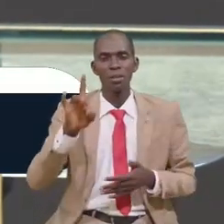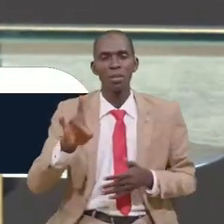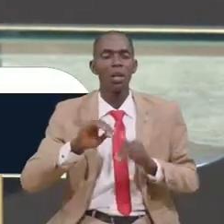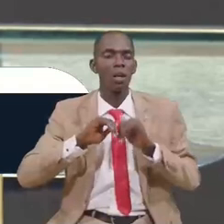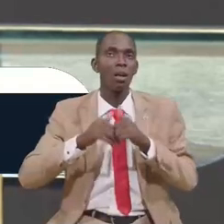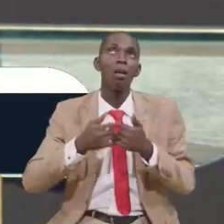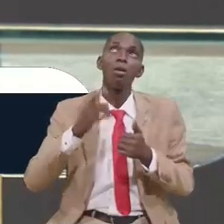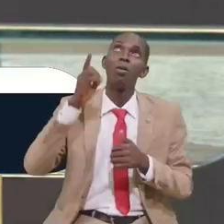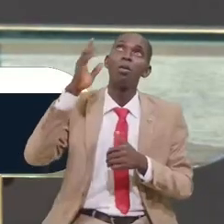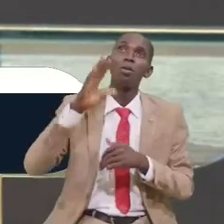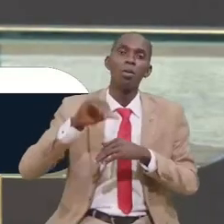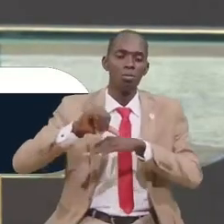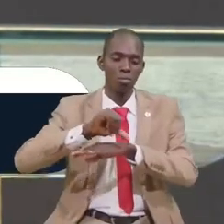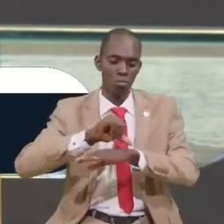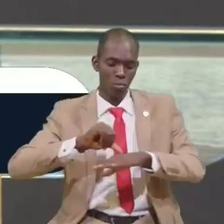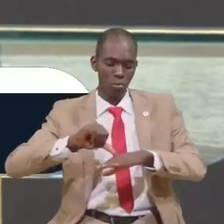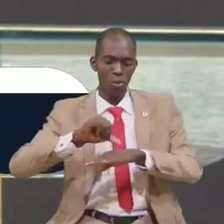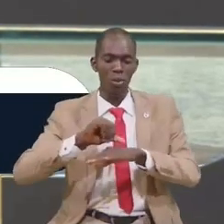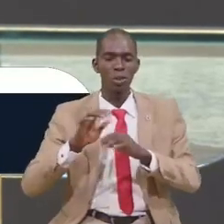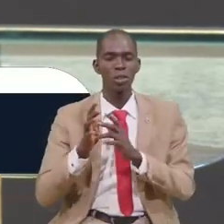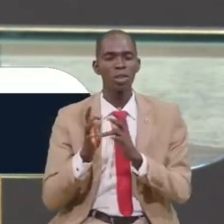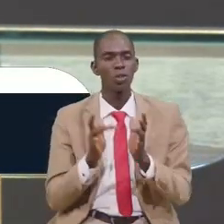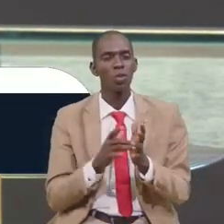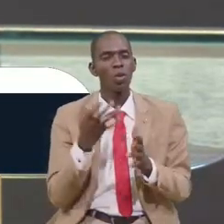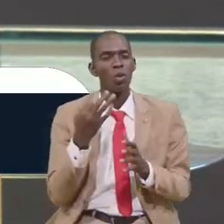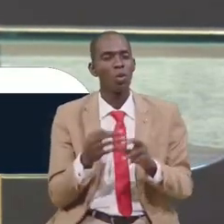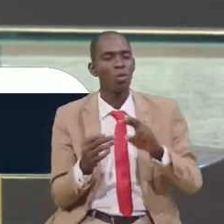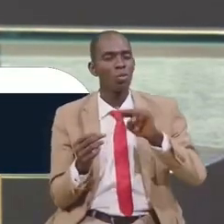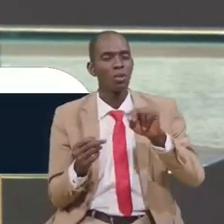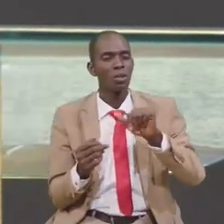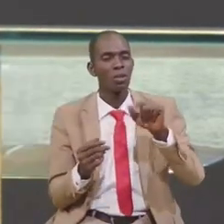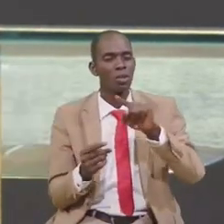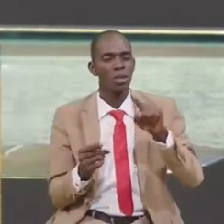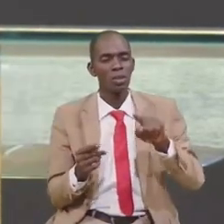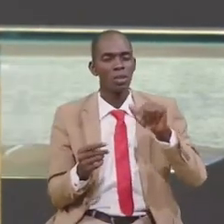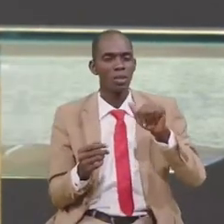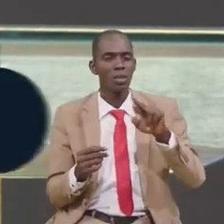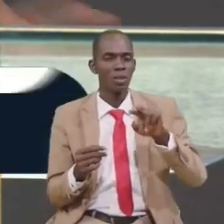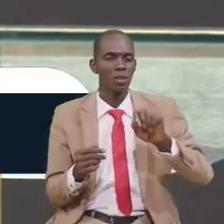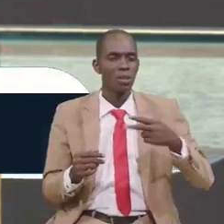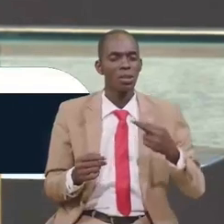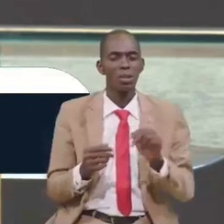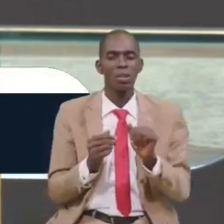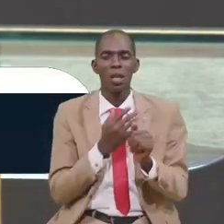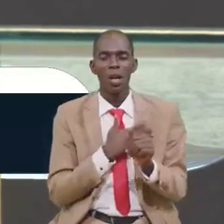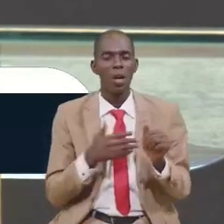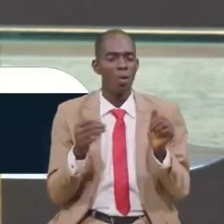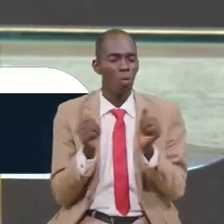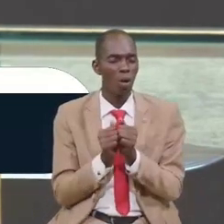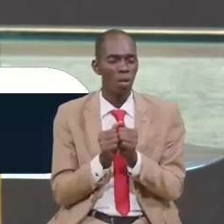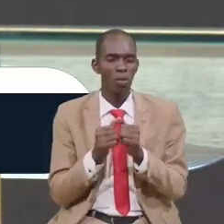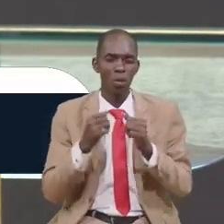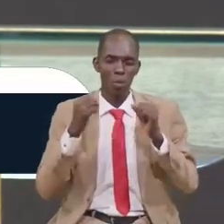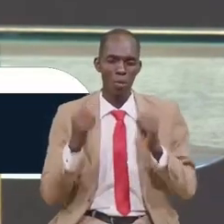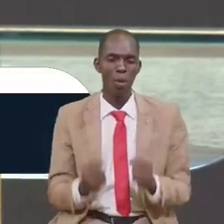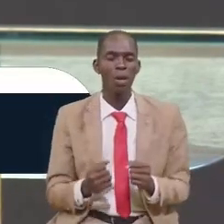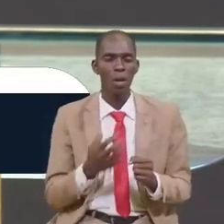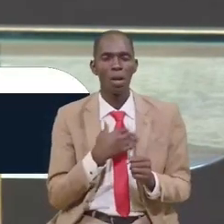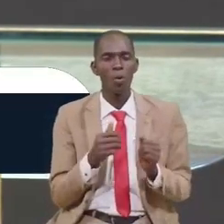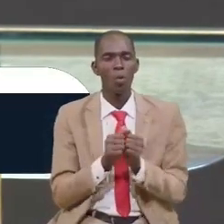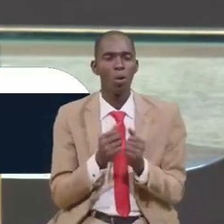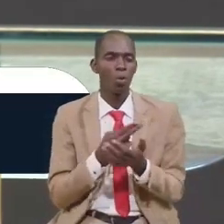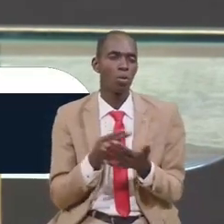Acte 10 et verset 38. Vous savez comment Dieu a oint du Saint-Esprit et de force Jésus de Nazareth. C'est